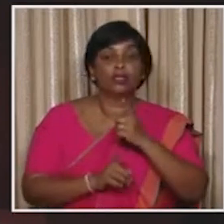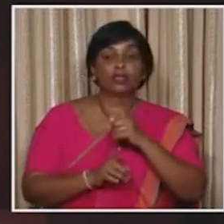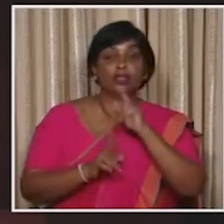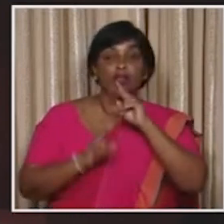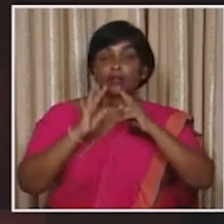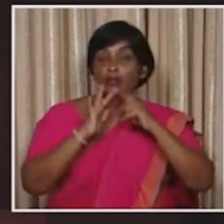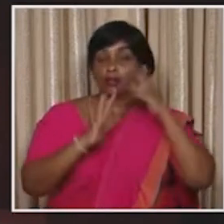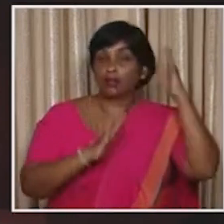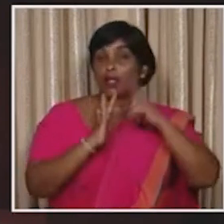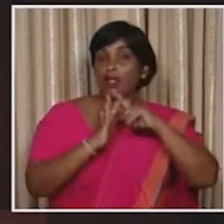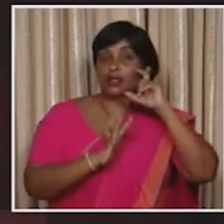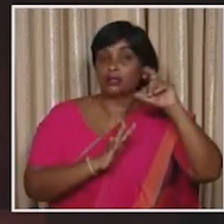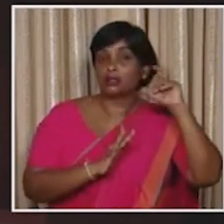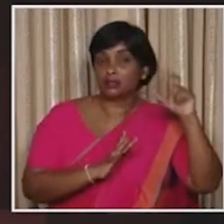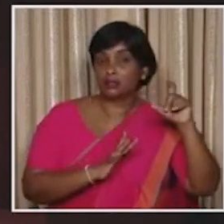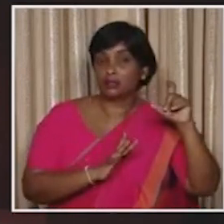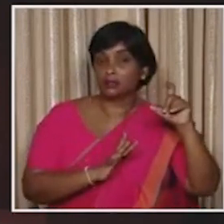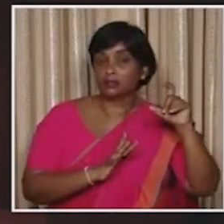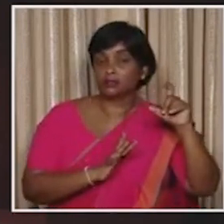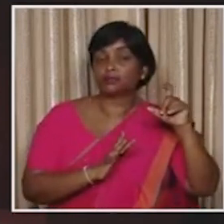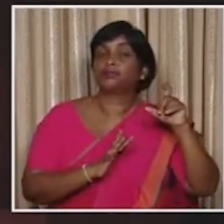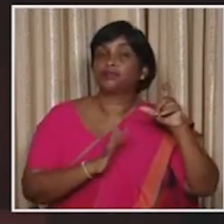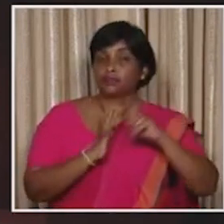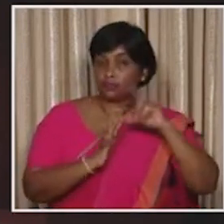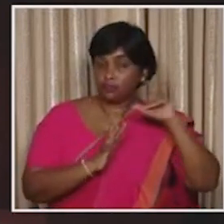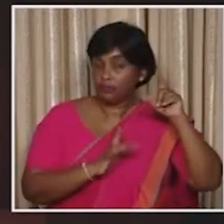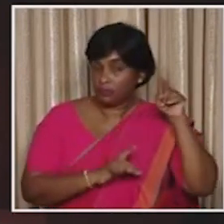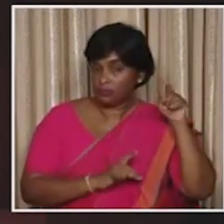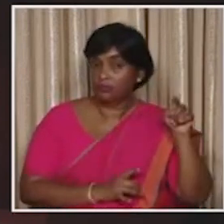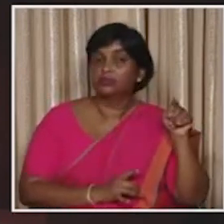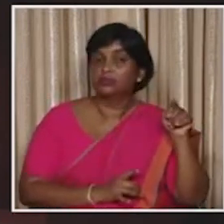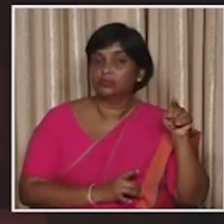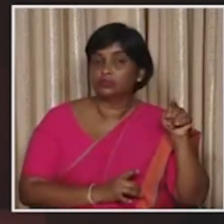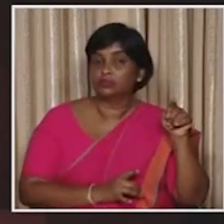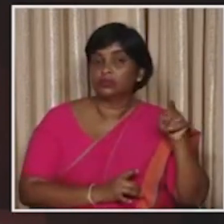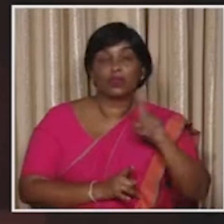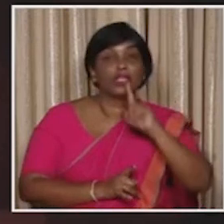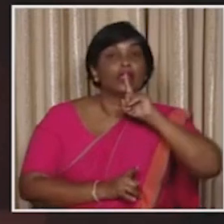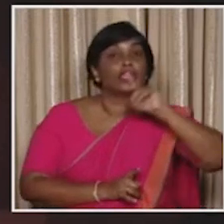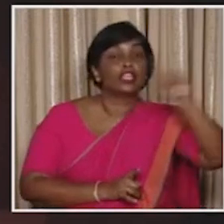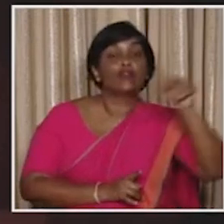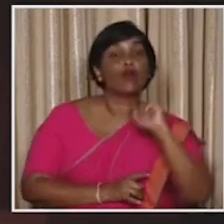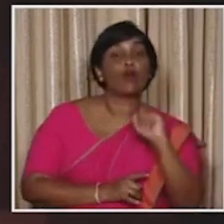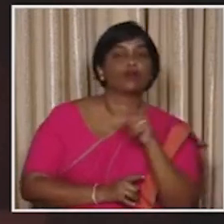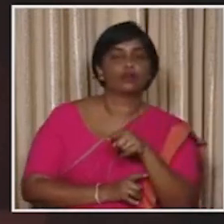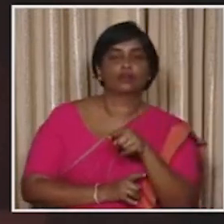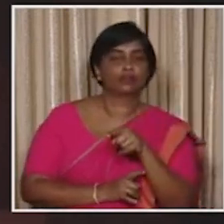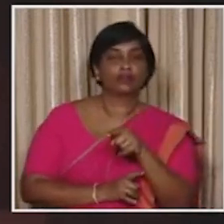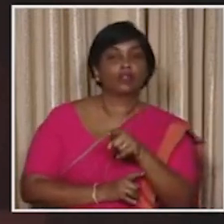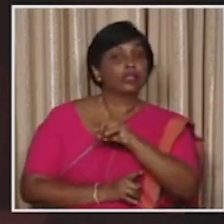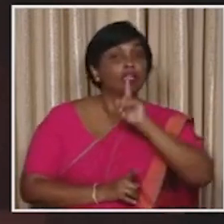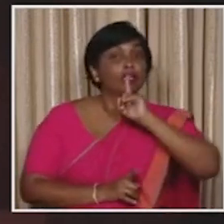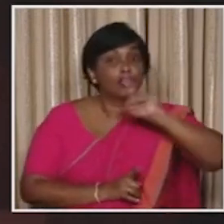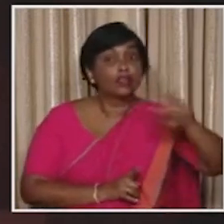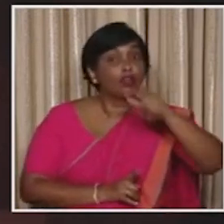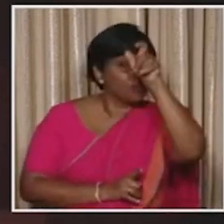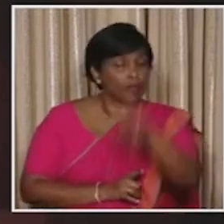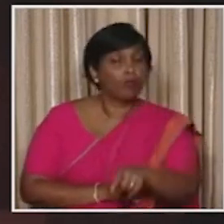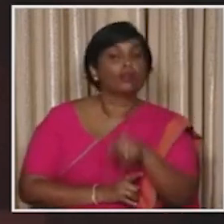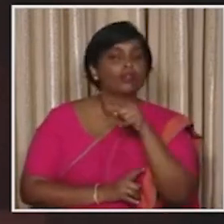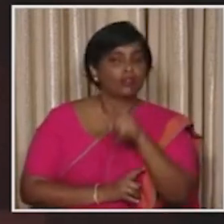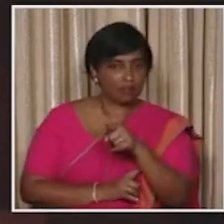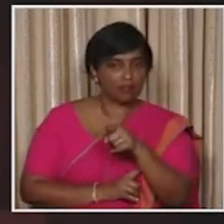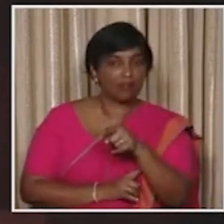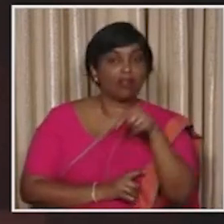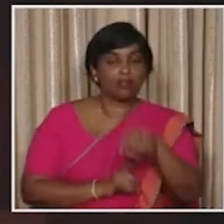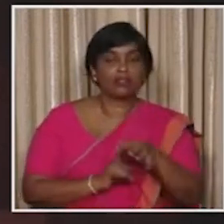International Cricket Council එකට ජාත්‍යන්තර cricket council එකට ඉල්ලීම කරේ කවුද කියලා. ඒ ඉල්ලීම කරපු පුද්ගලයා තමයි